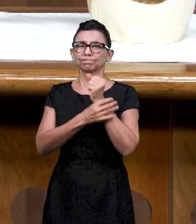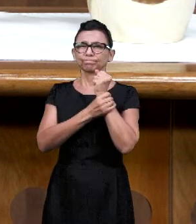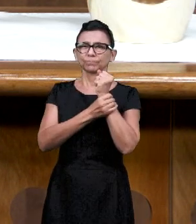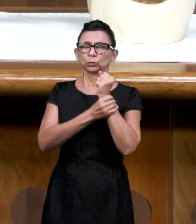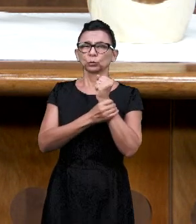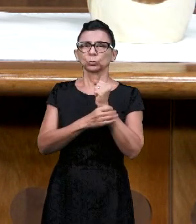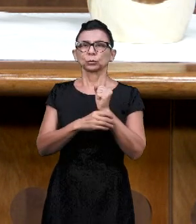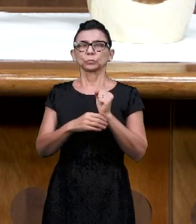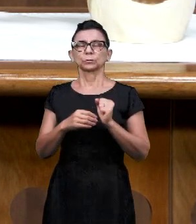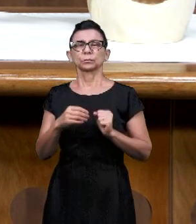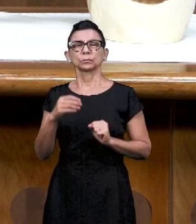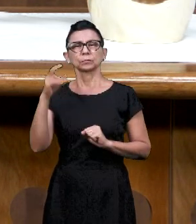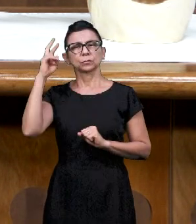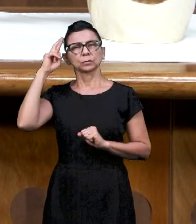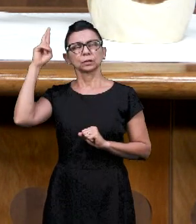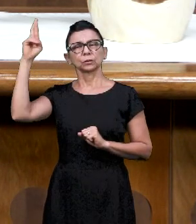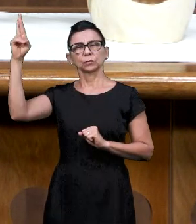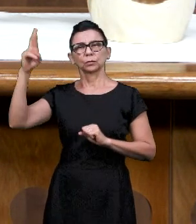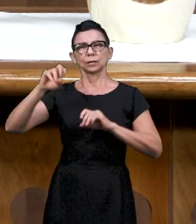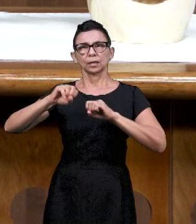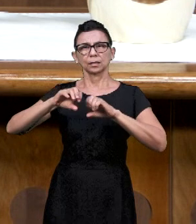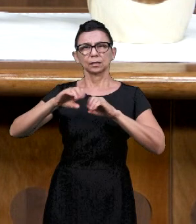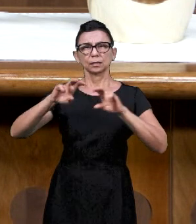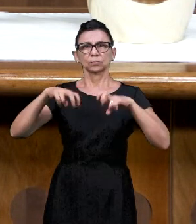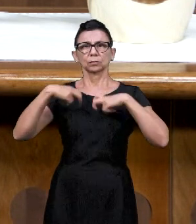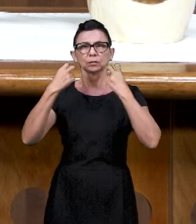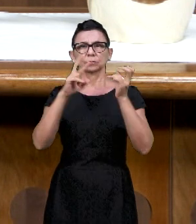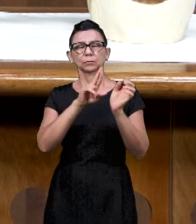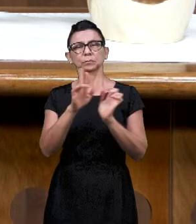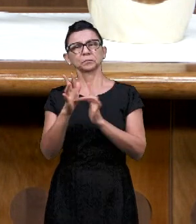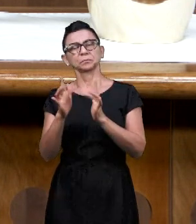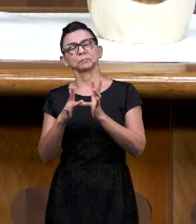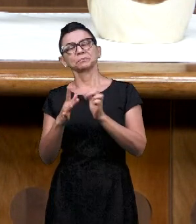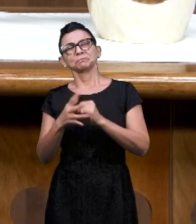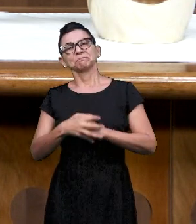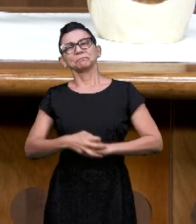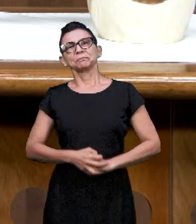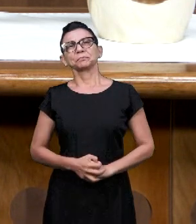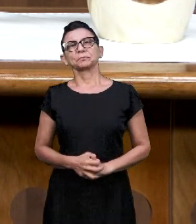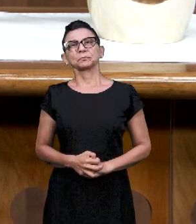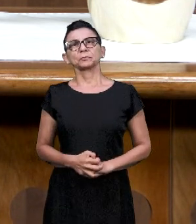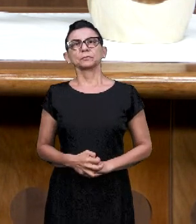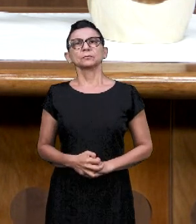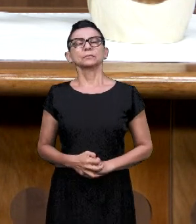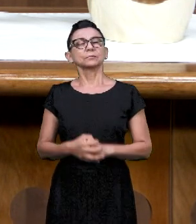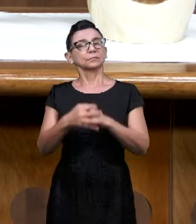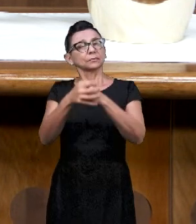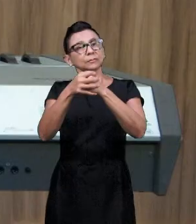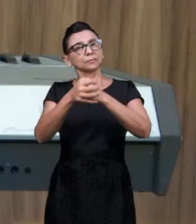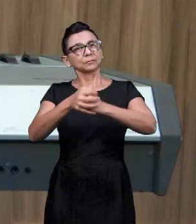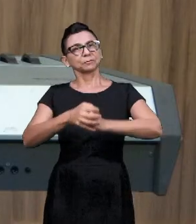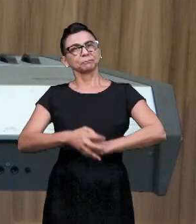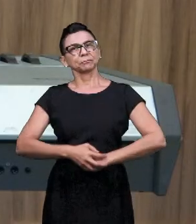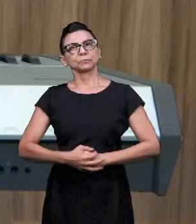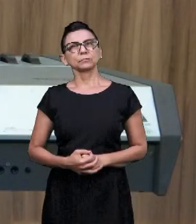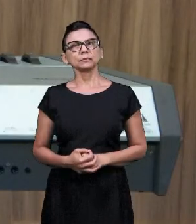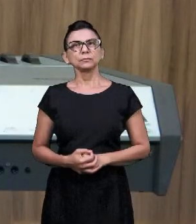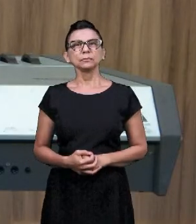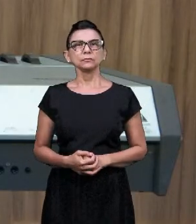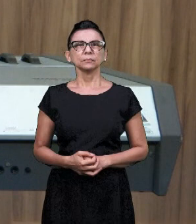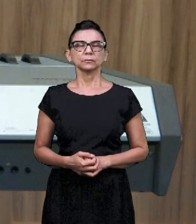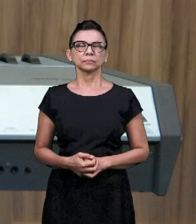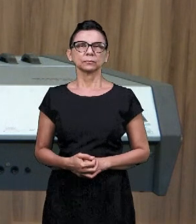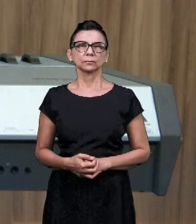Seigneur Jésus. Amen. Amen, mes frères et sœurs. Je salue les classes à tous dans la paix du